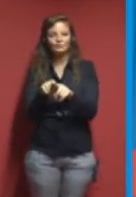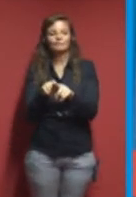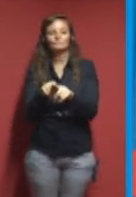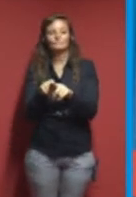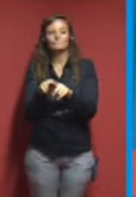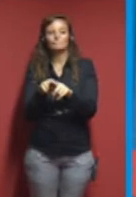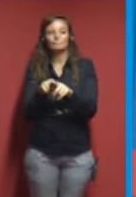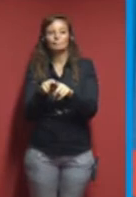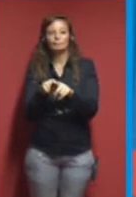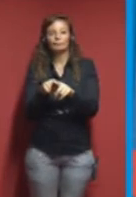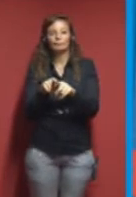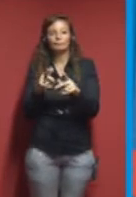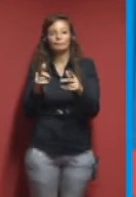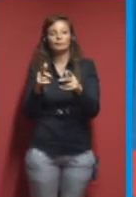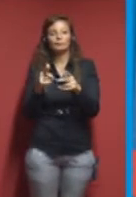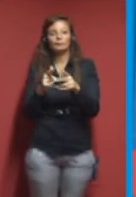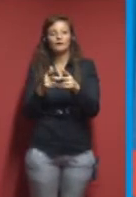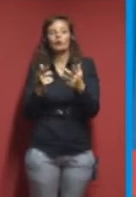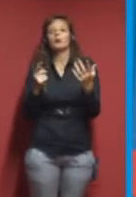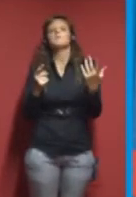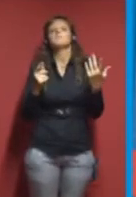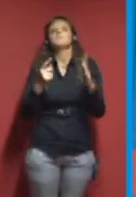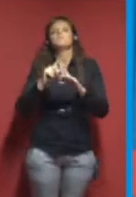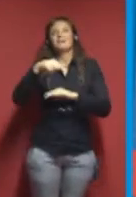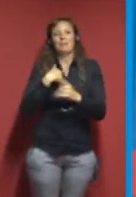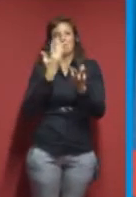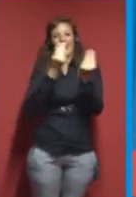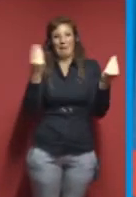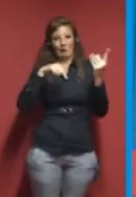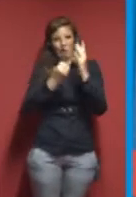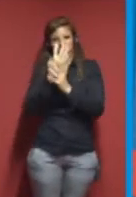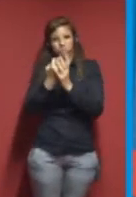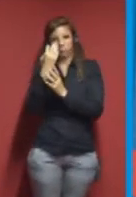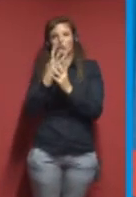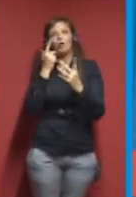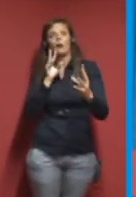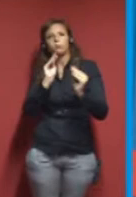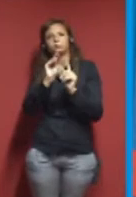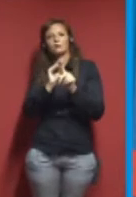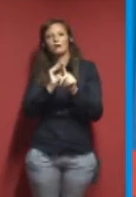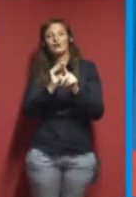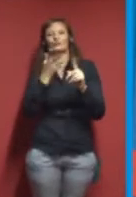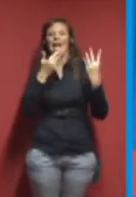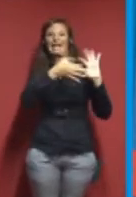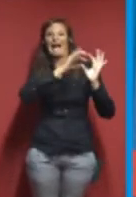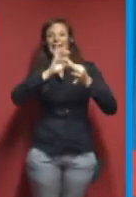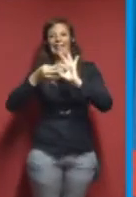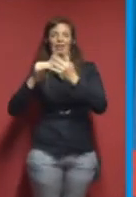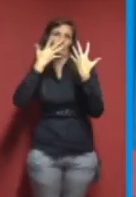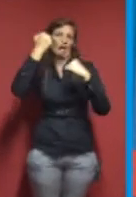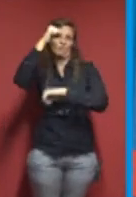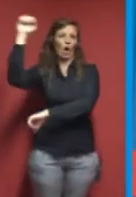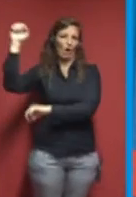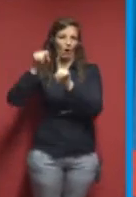abbiamo inserito le nostre bambole al surf jazz che è un grandissima catena